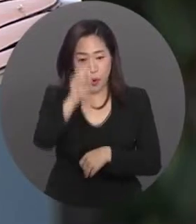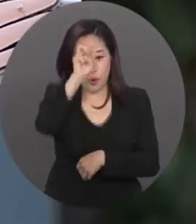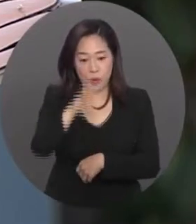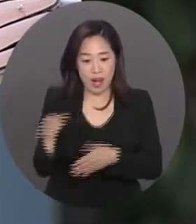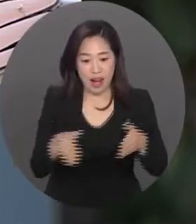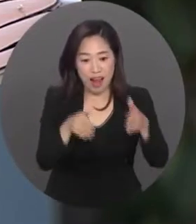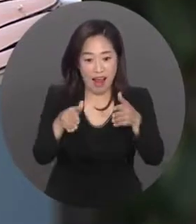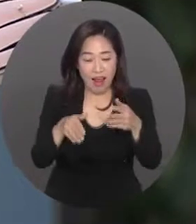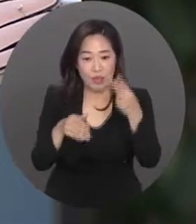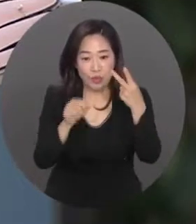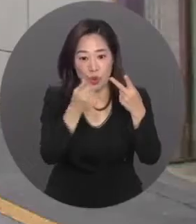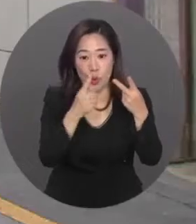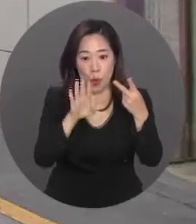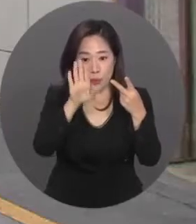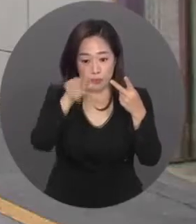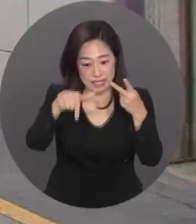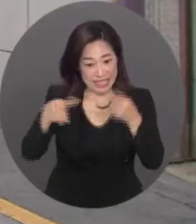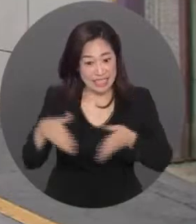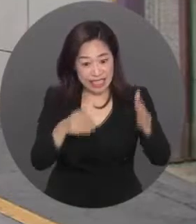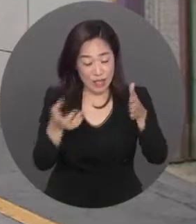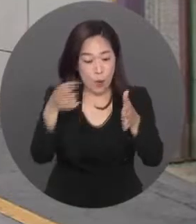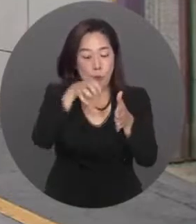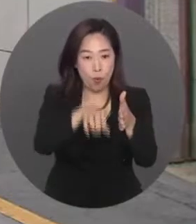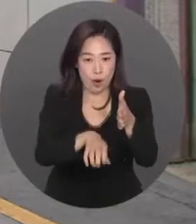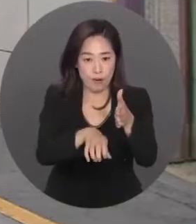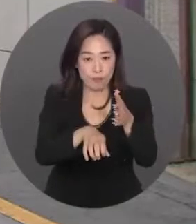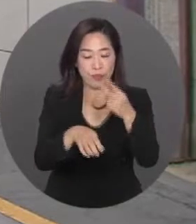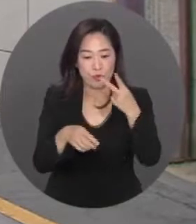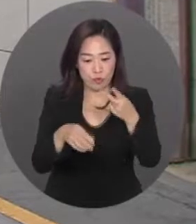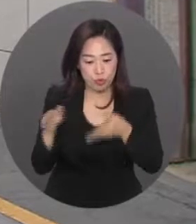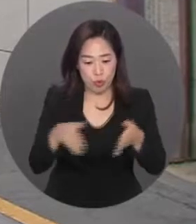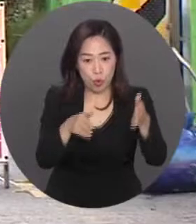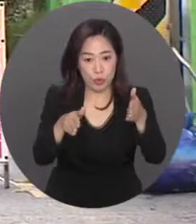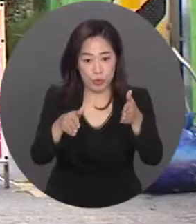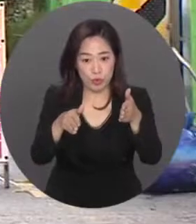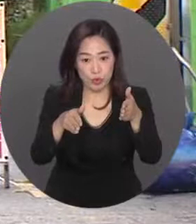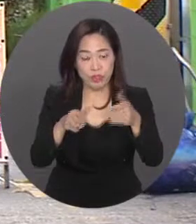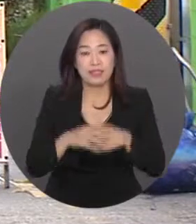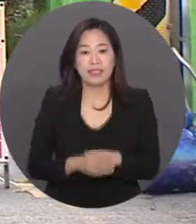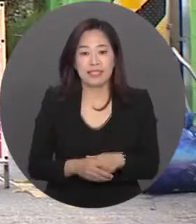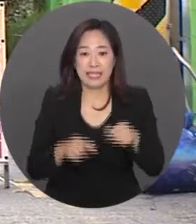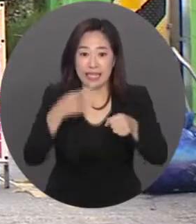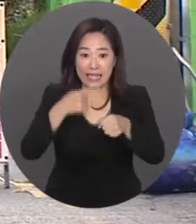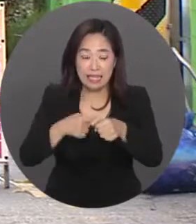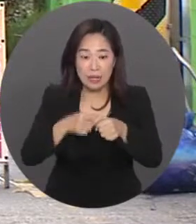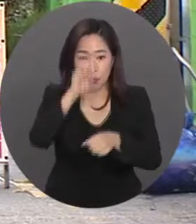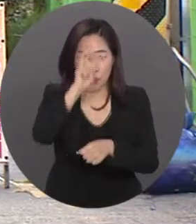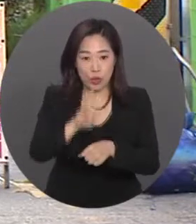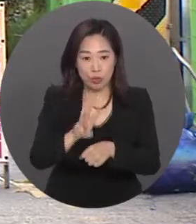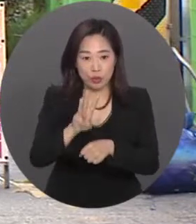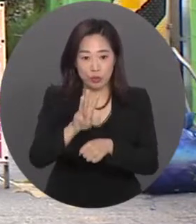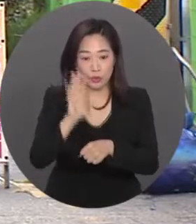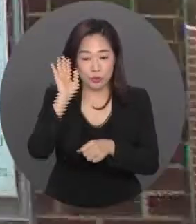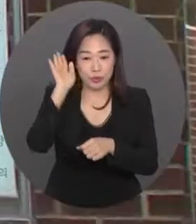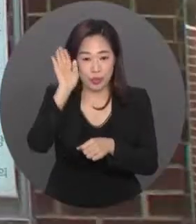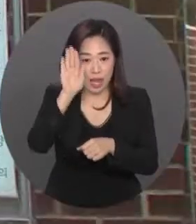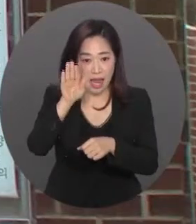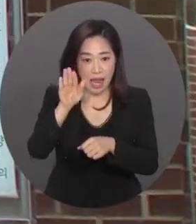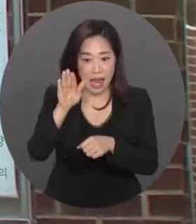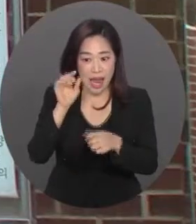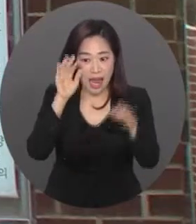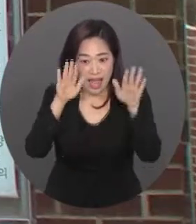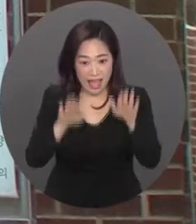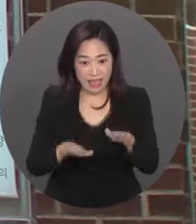코스에 포함돼 있습니다. 두옥길은 두 코스로 이어집니다. 1코스는 광주 여성 근대 교육의